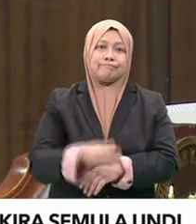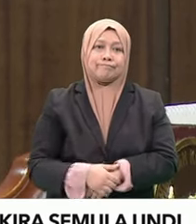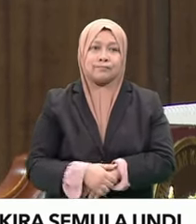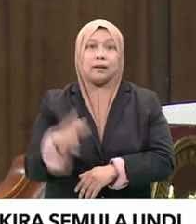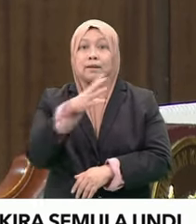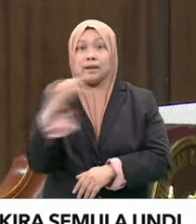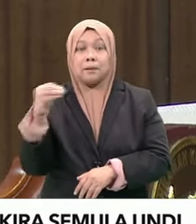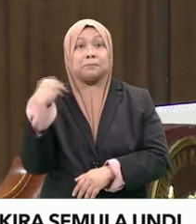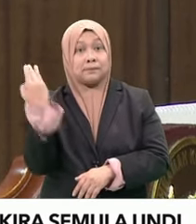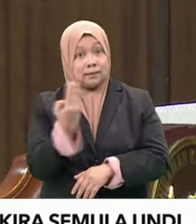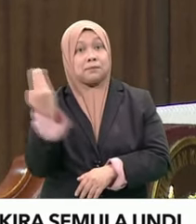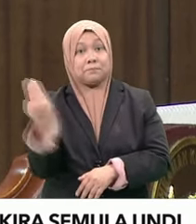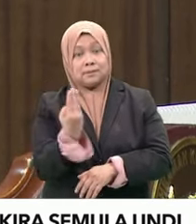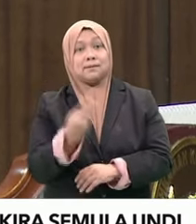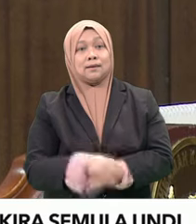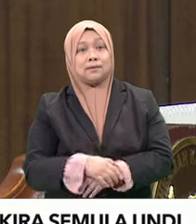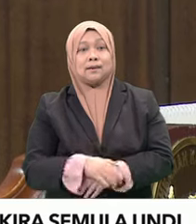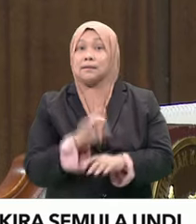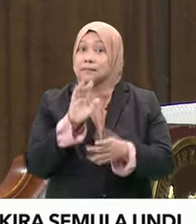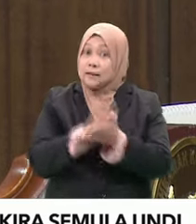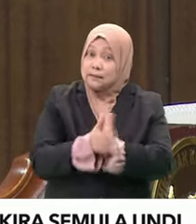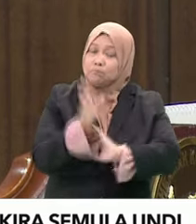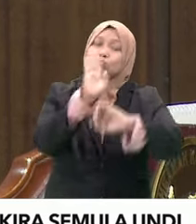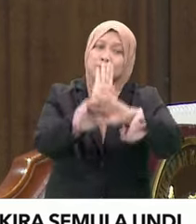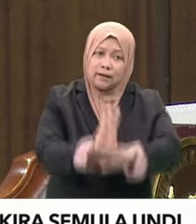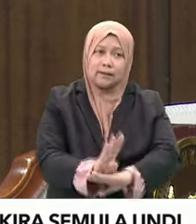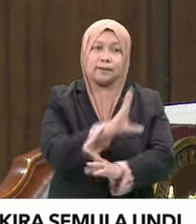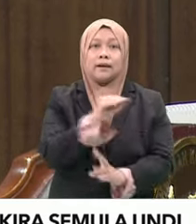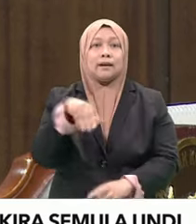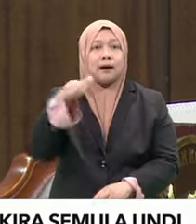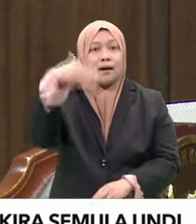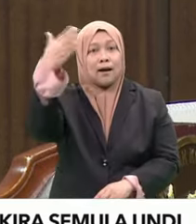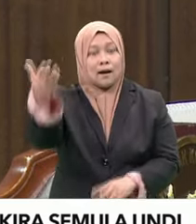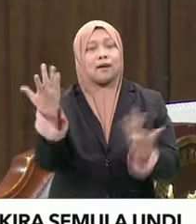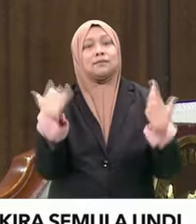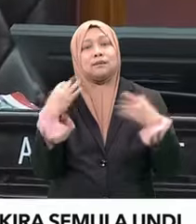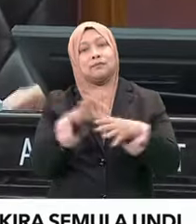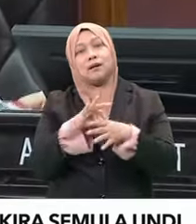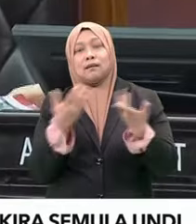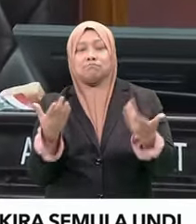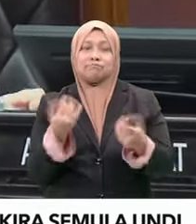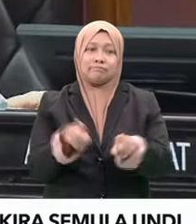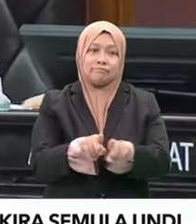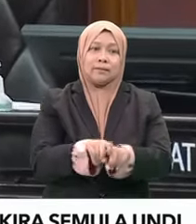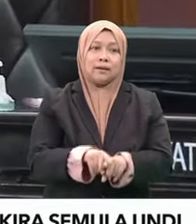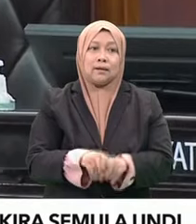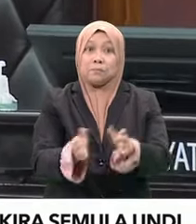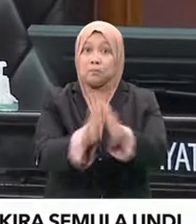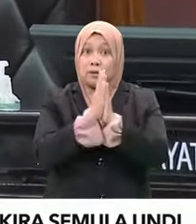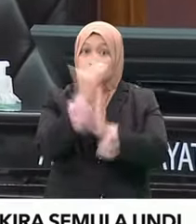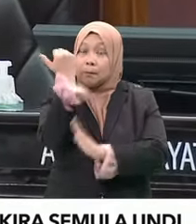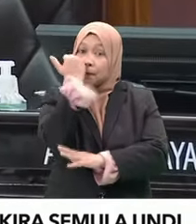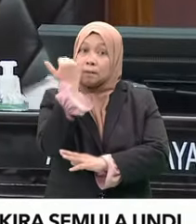dan menjadi kebiasaan, lalu menjadi budaya, dan akhirnya menjadi karakter bangsa. Permohonan kepada